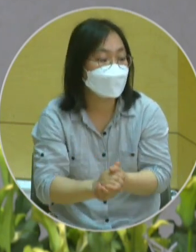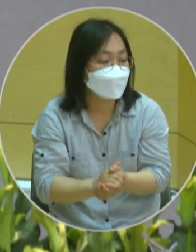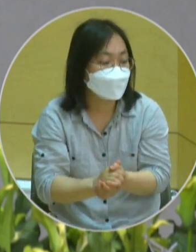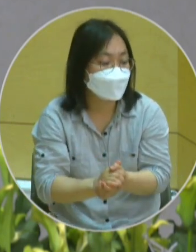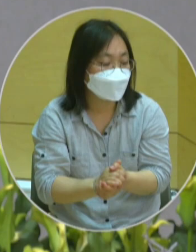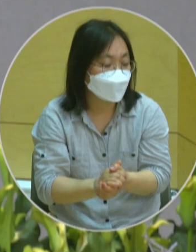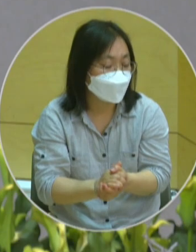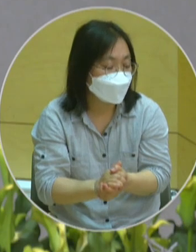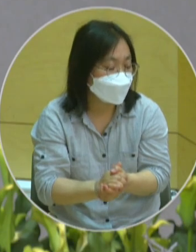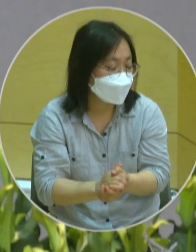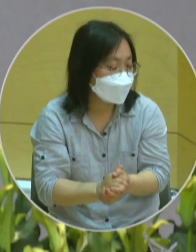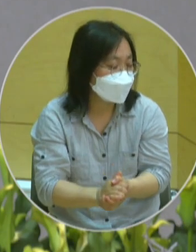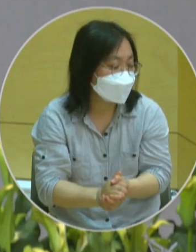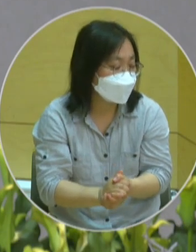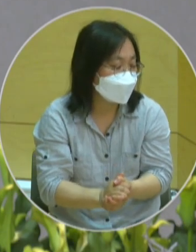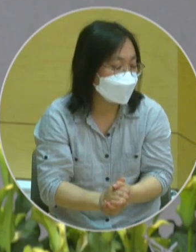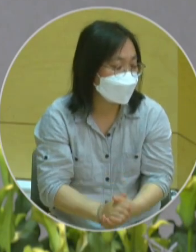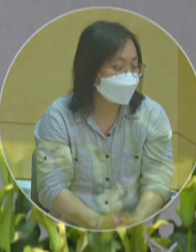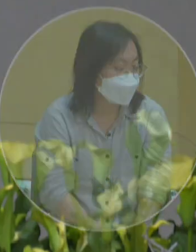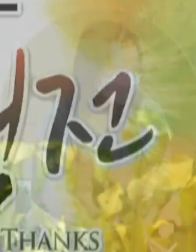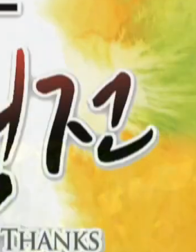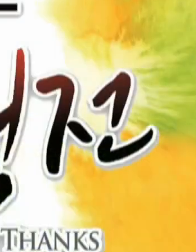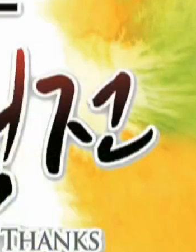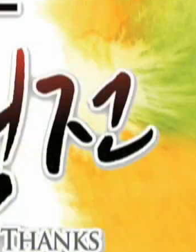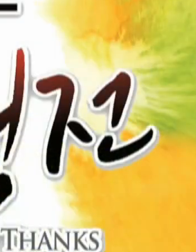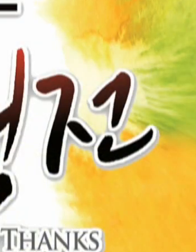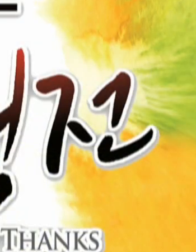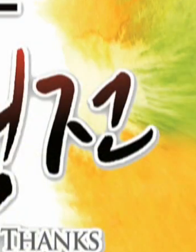영상으로 교회 소식 함께 나누겠습니다.